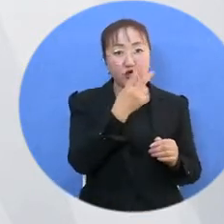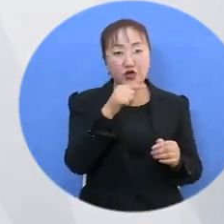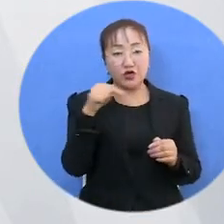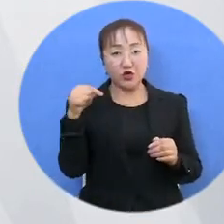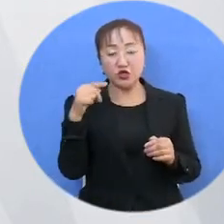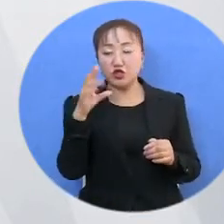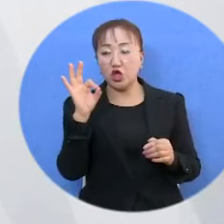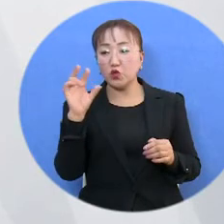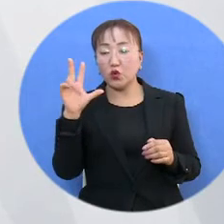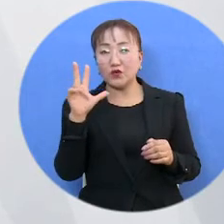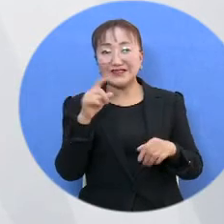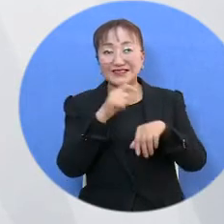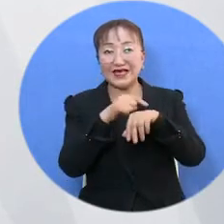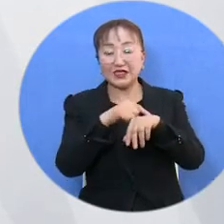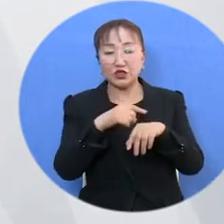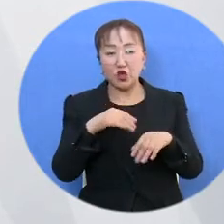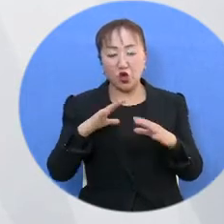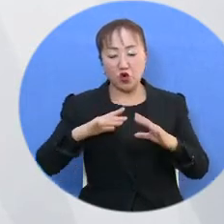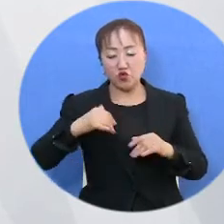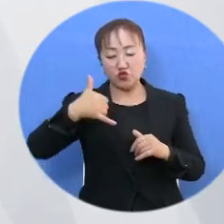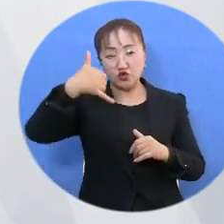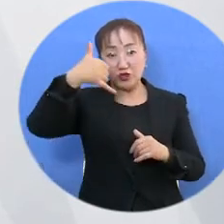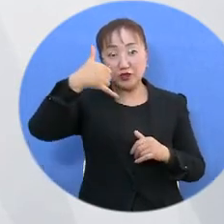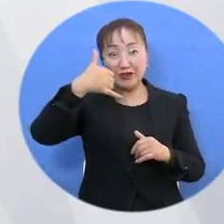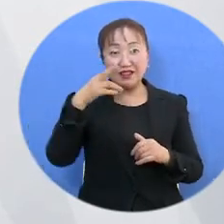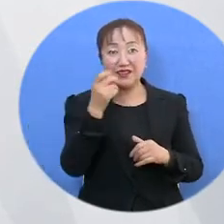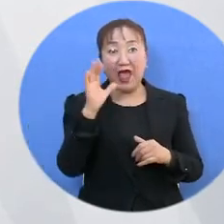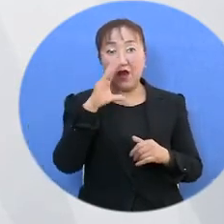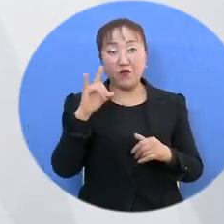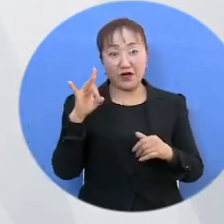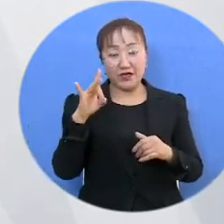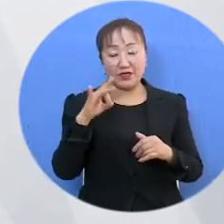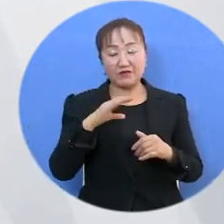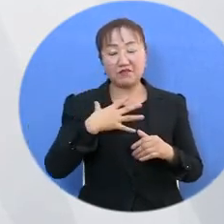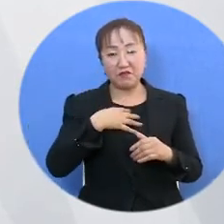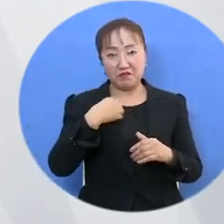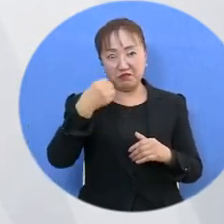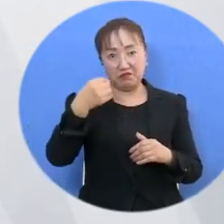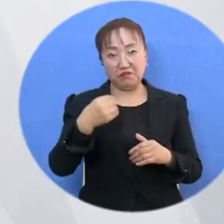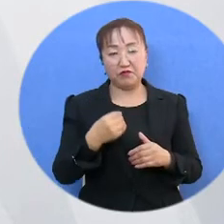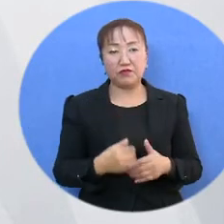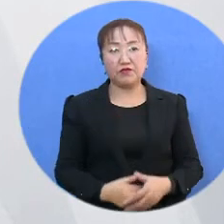цагийн хооронд өсөлтийн даавар идэвхтэй ялгардаг учраас эрт унтах хэрэгтэй.